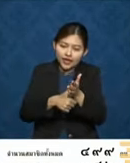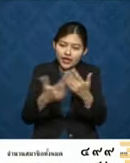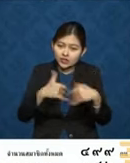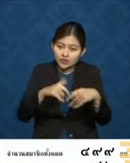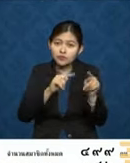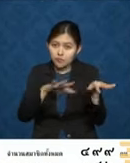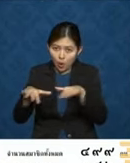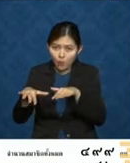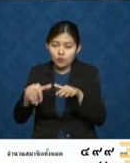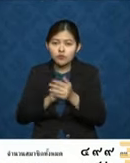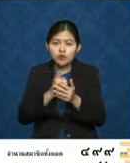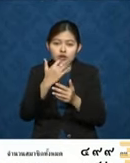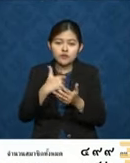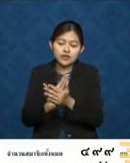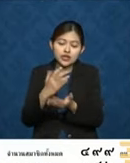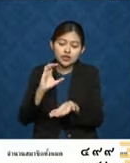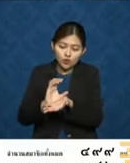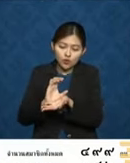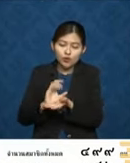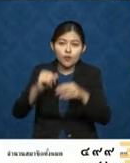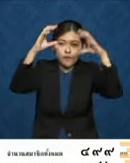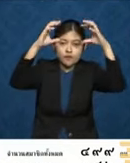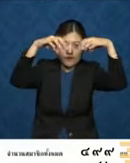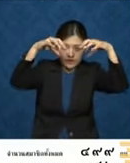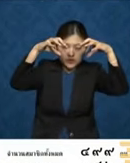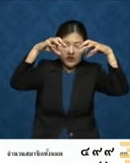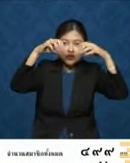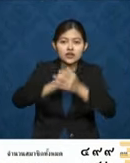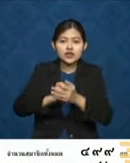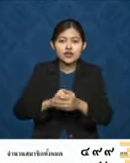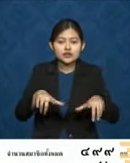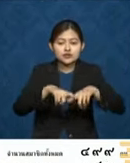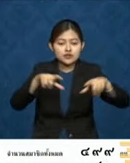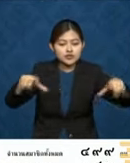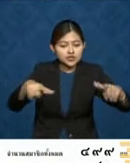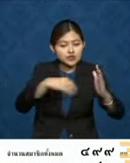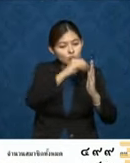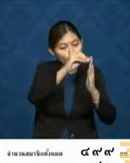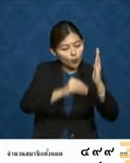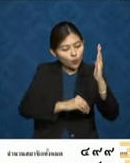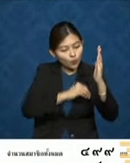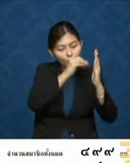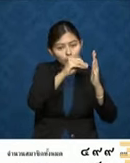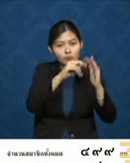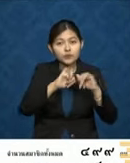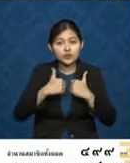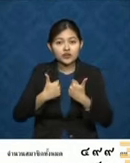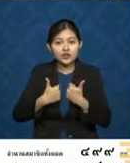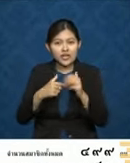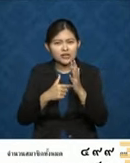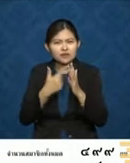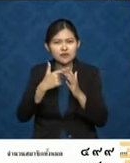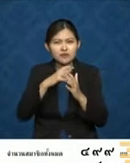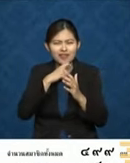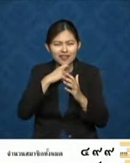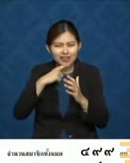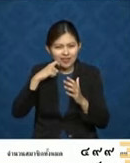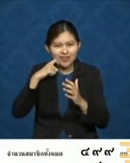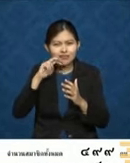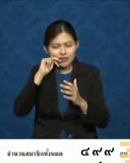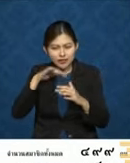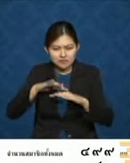พร้อมให้เพิ่มงบประมาณในการทำคนหลวงโดยเฉพาะในพื้นที่ต่างๆทั่วประเทศซึ่งช่วงนี้เราก็เริ่มแล้งแล้วน้ำก็น้ำำก็